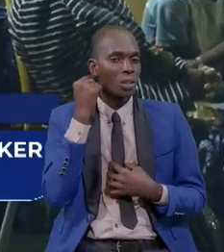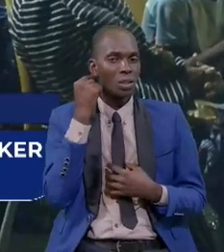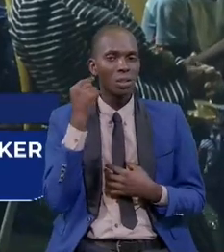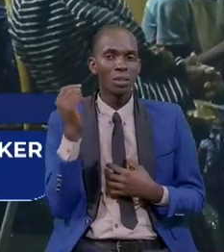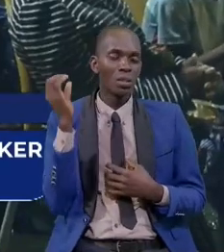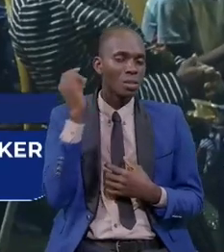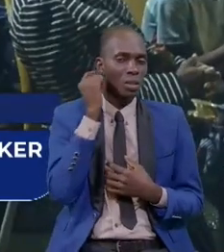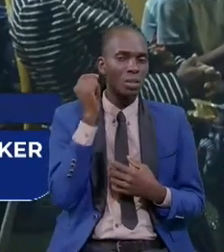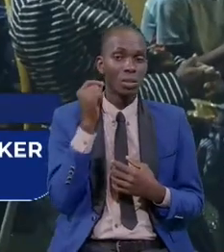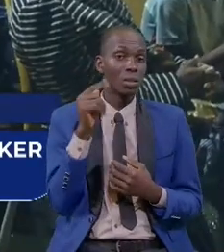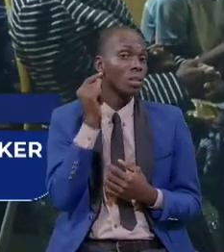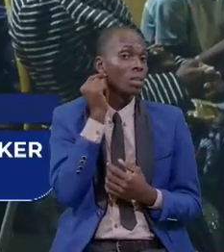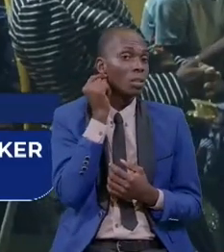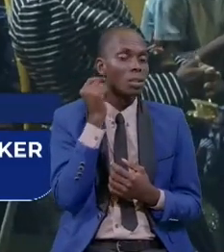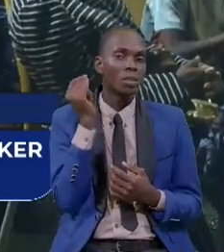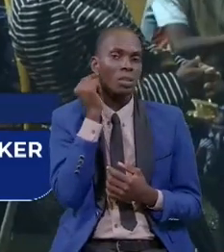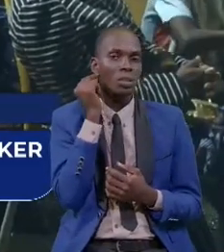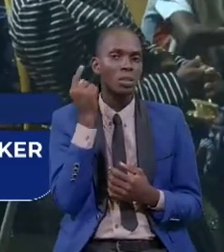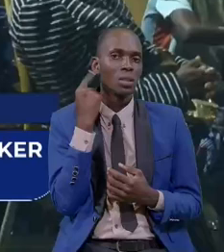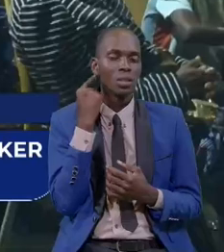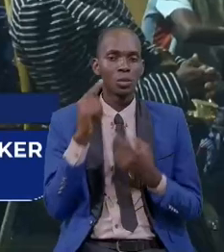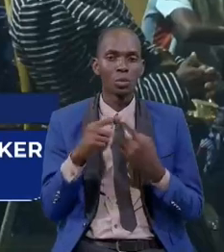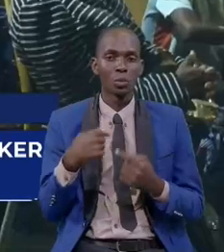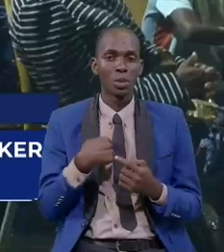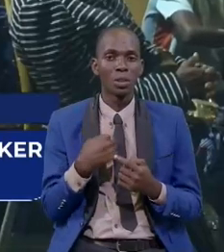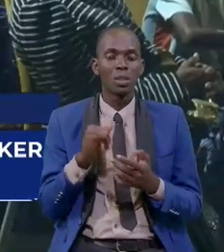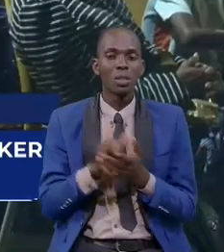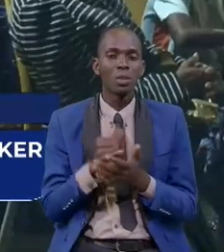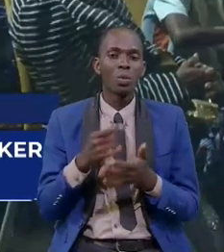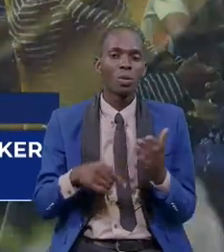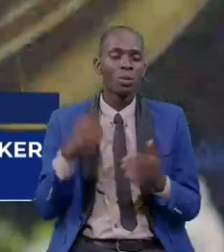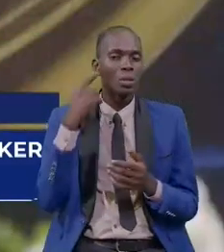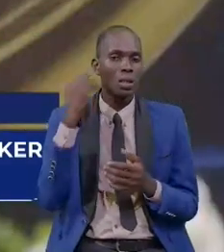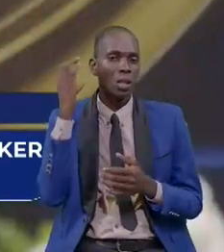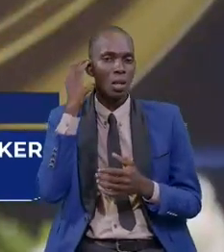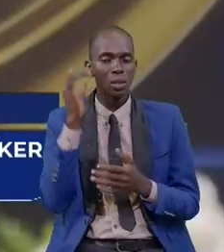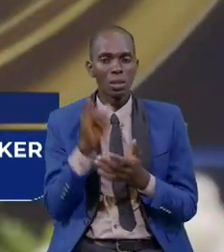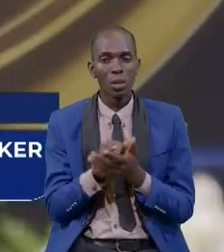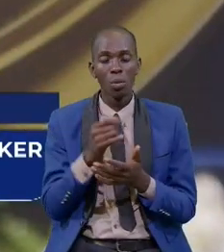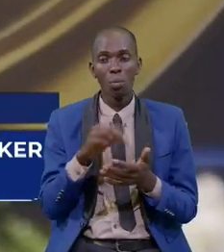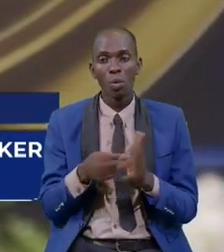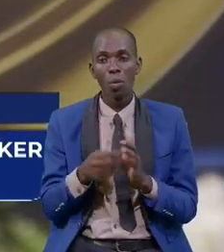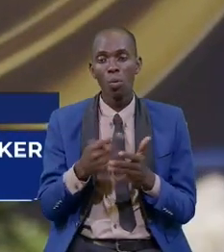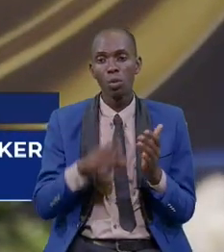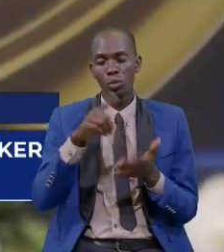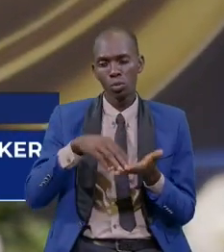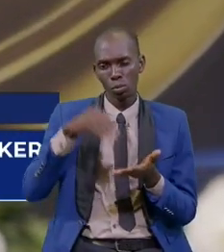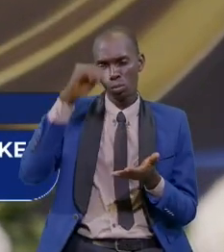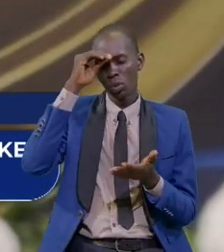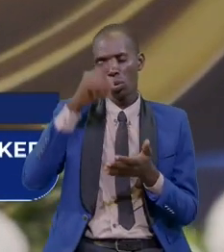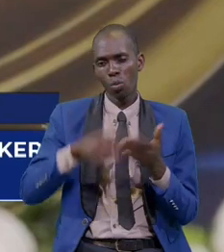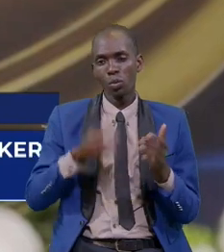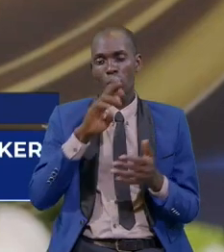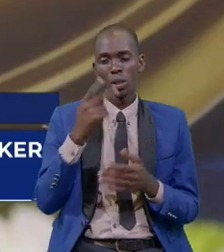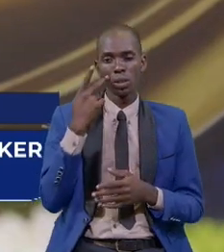m'entendaient. Ah, ça c'est ce que je dois faire. Ça c'est exigé. Ça c'est raisonnable.